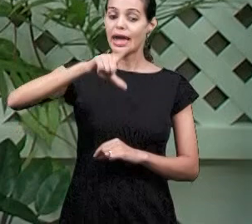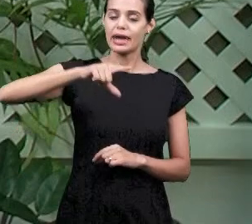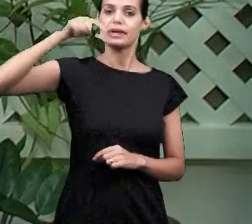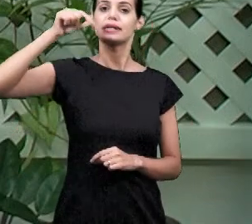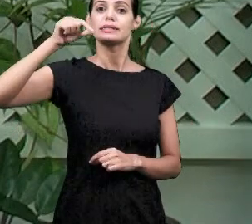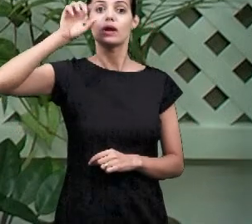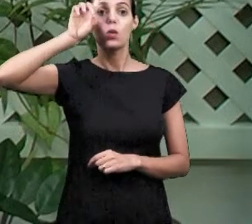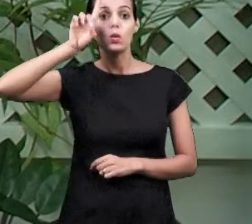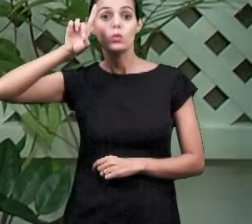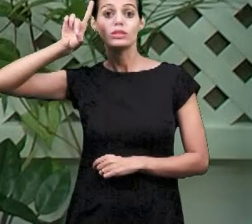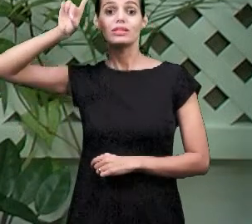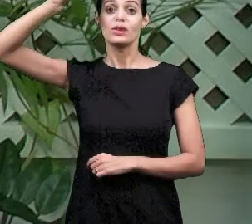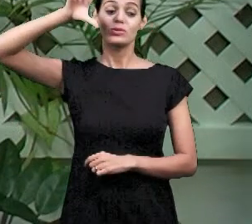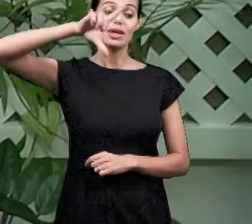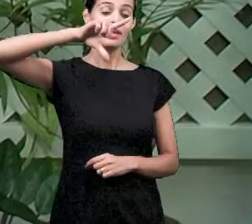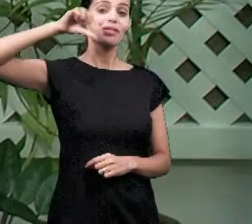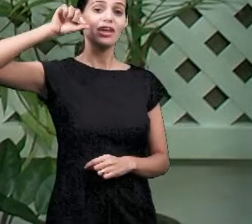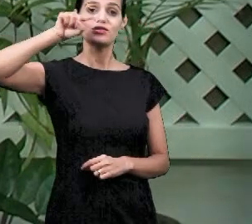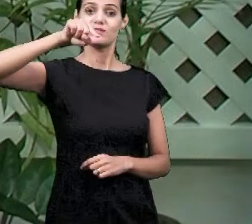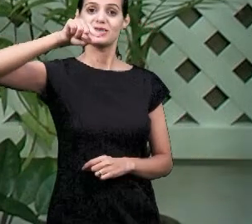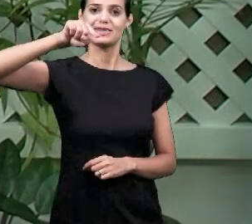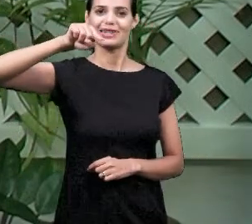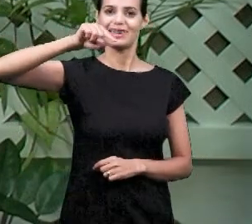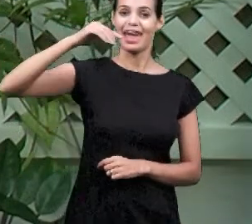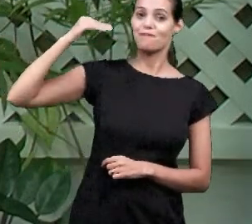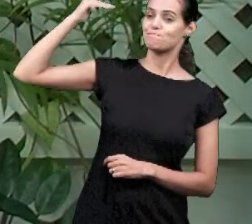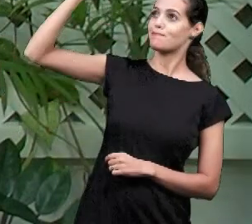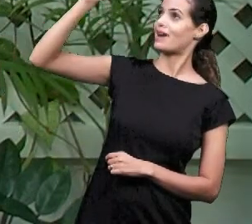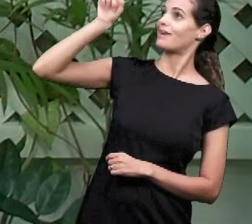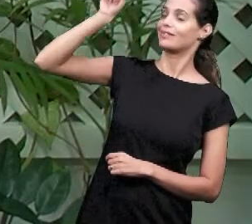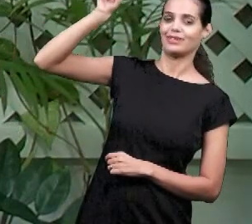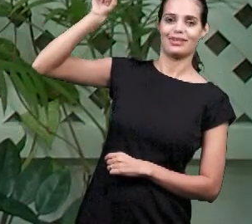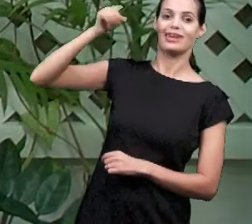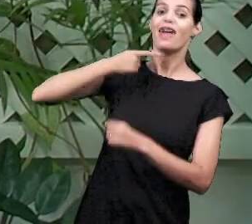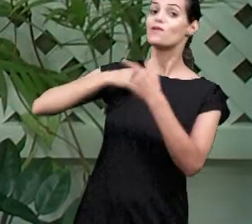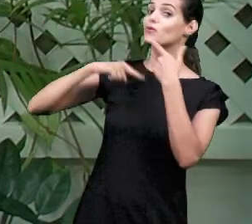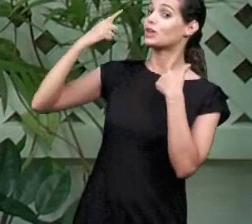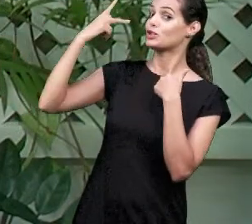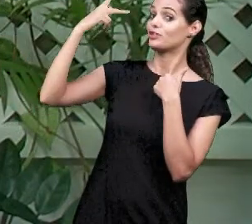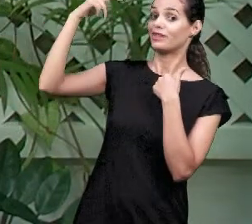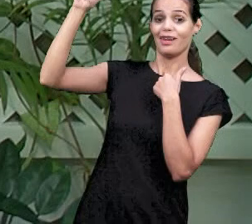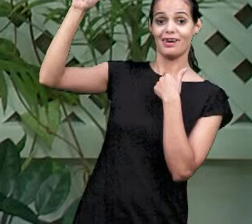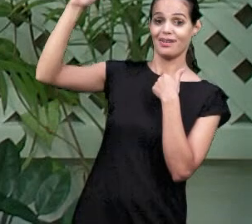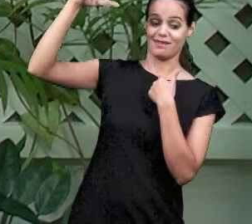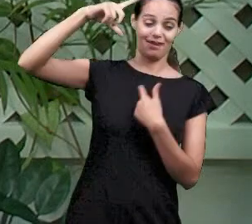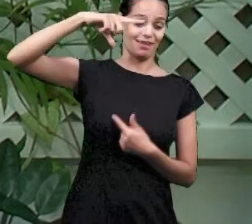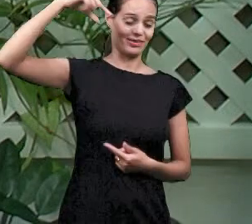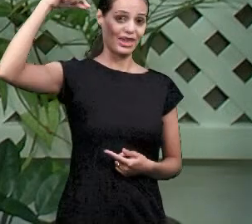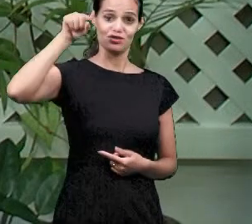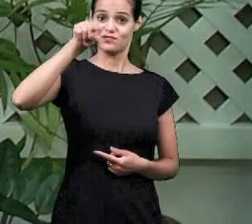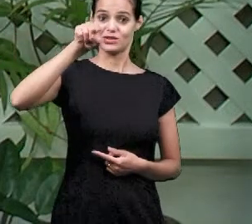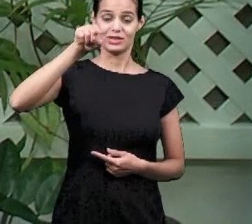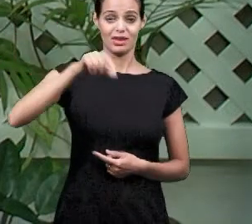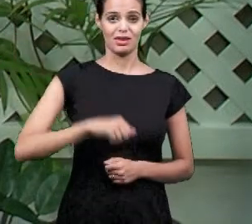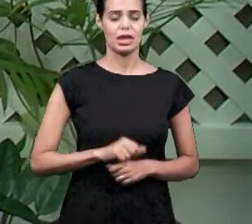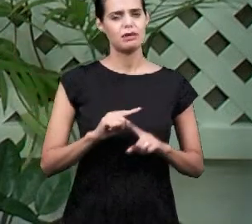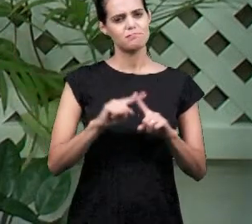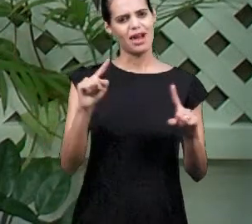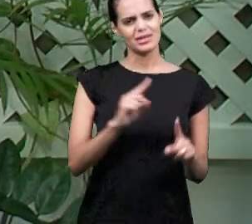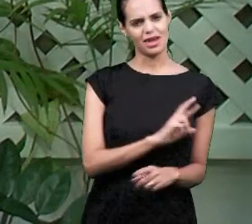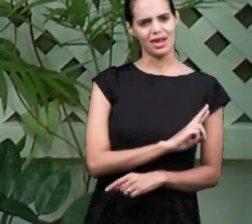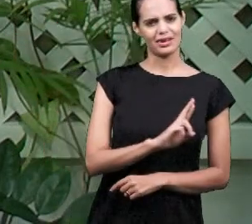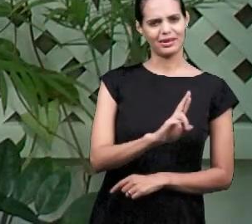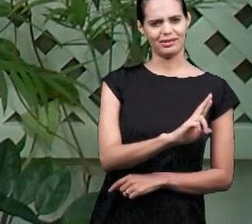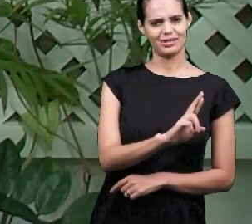Si nous regardons le cas aujourd'hui, que nous sommes en train de voir, où se trouve la souveraineté de Dieu